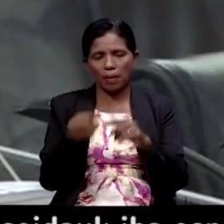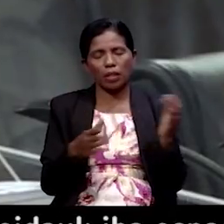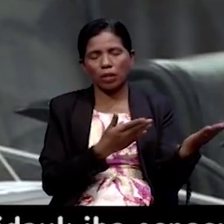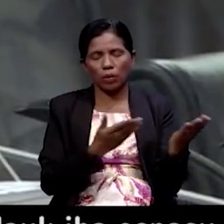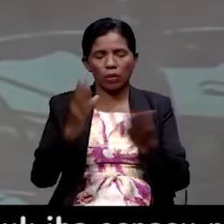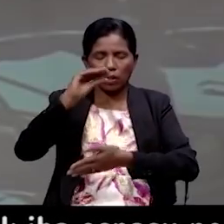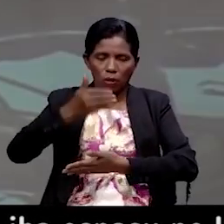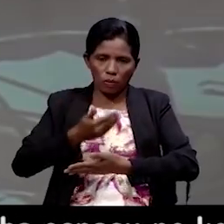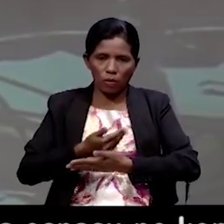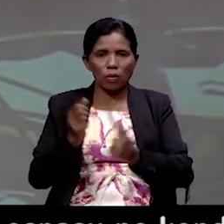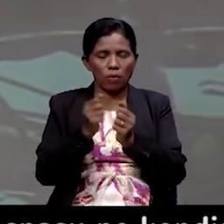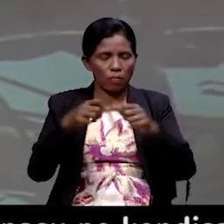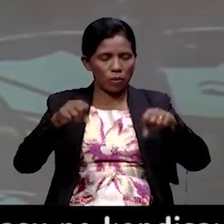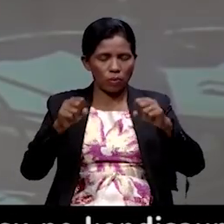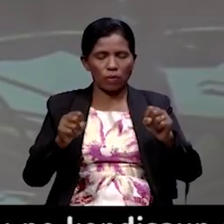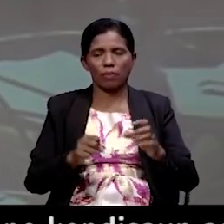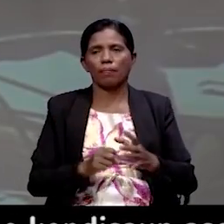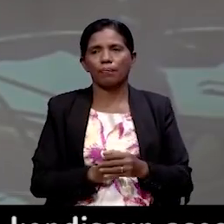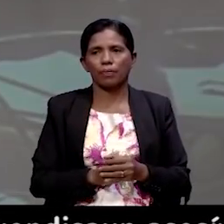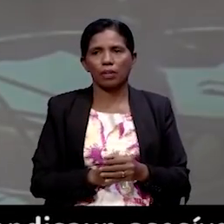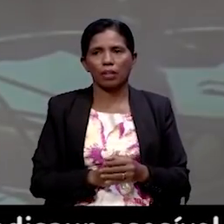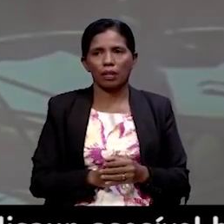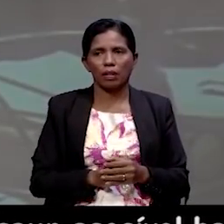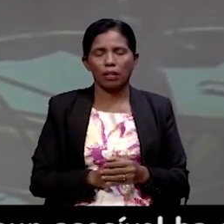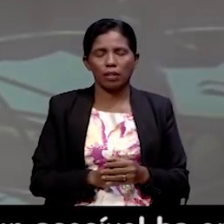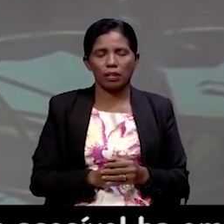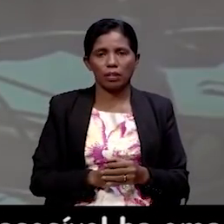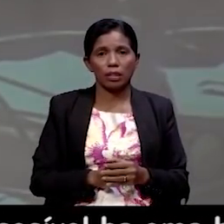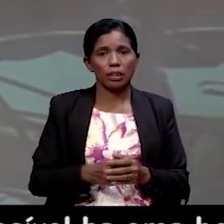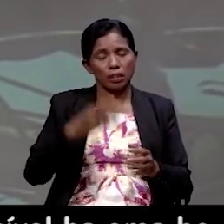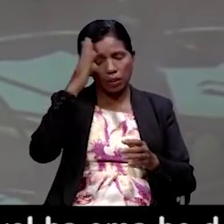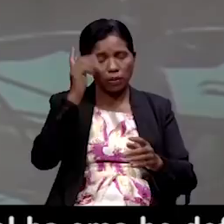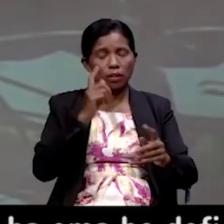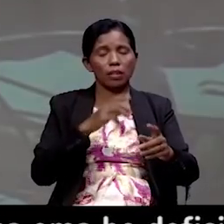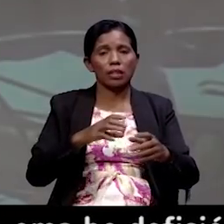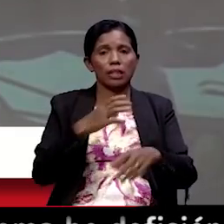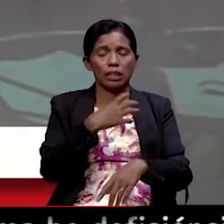par la beli tu le ne wan senyor komandante transito fo sai ne ba liga ba